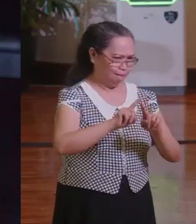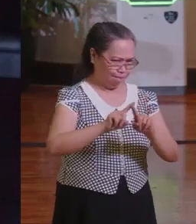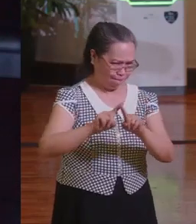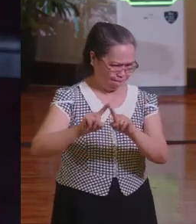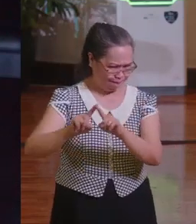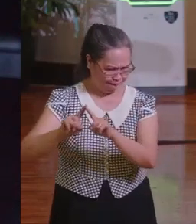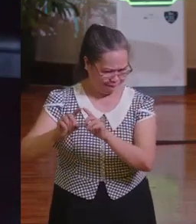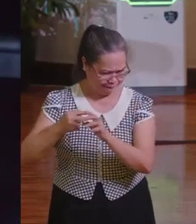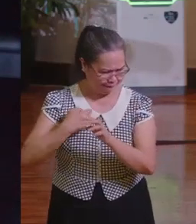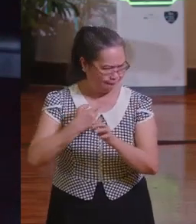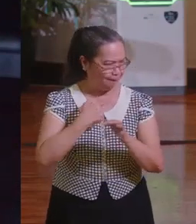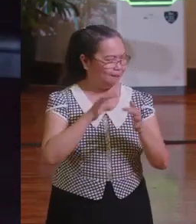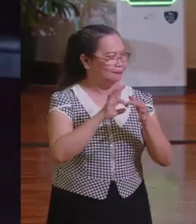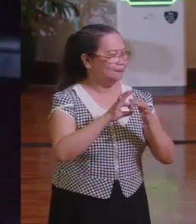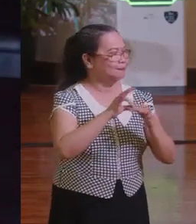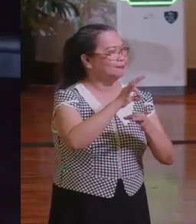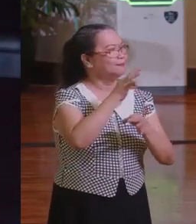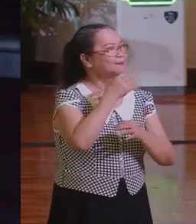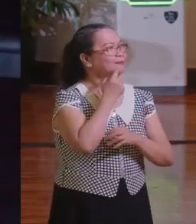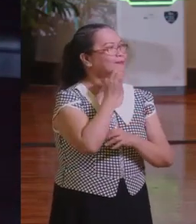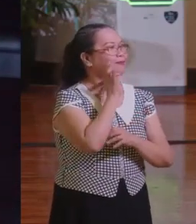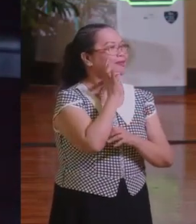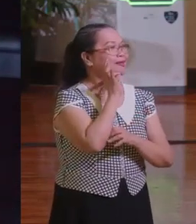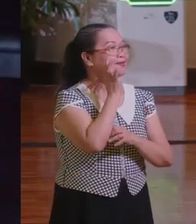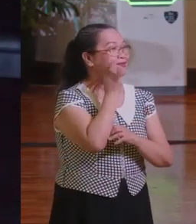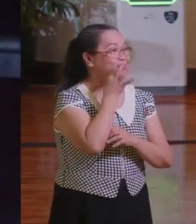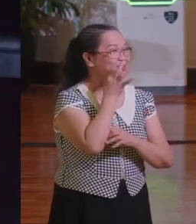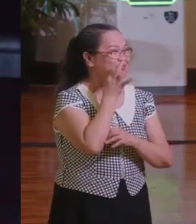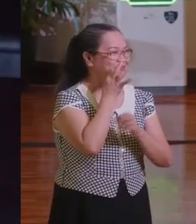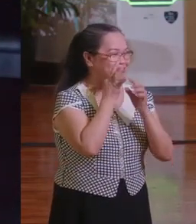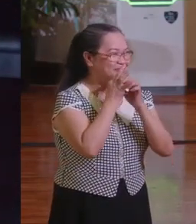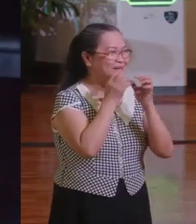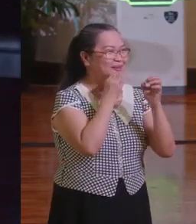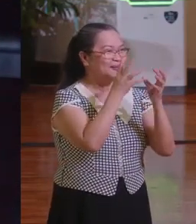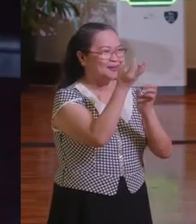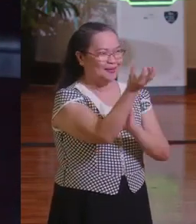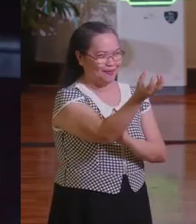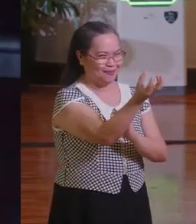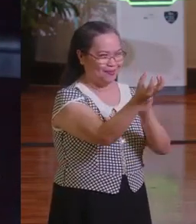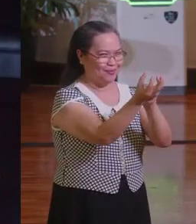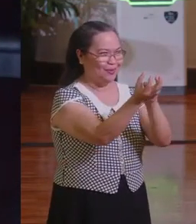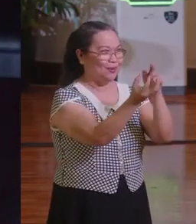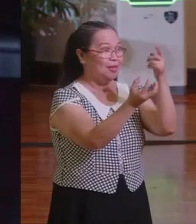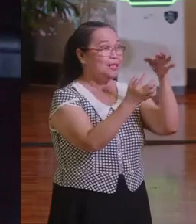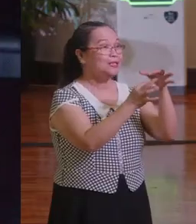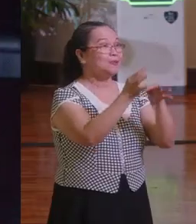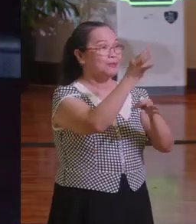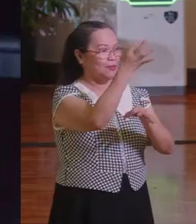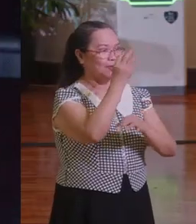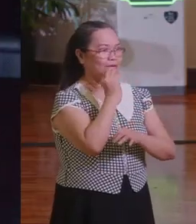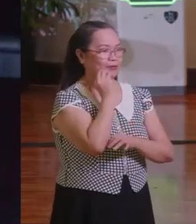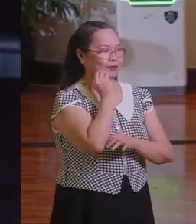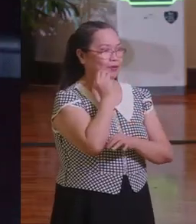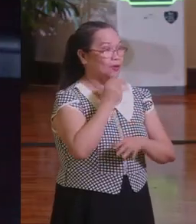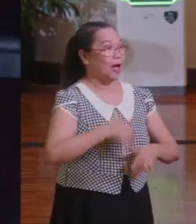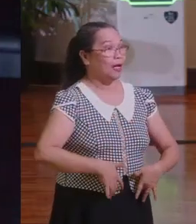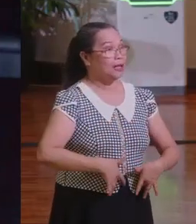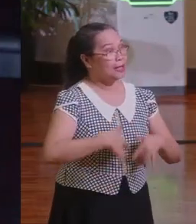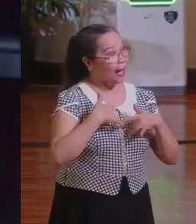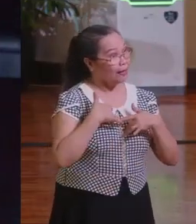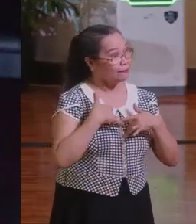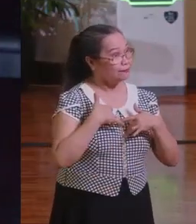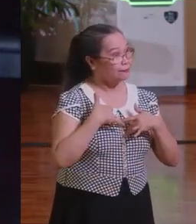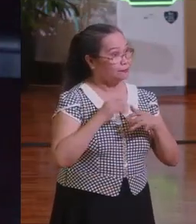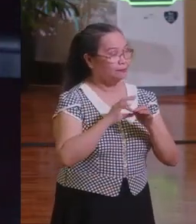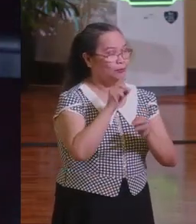ito ay bahagi ng isang prutas, bunga ng Espiritu sa buhay ng